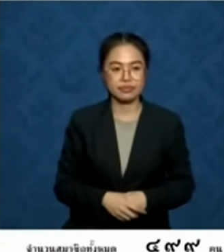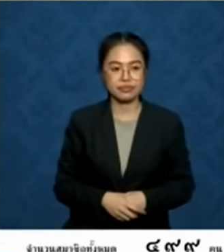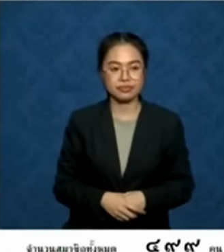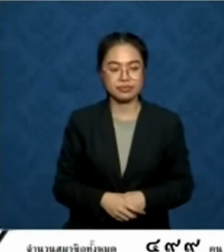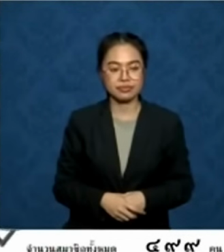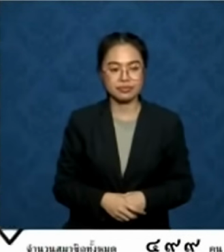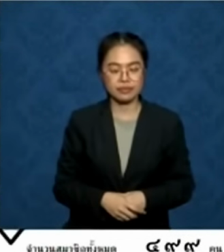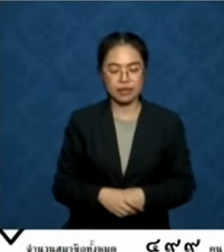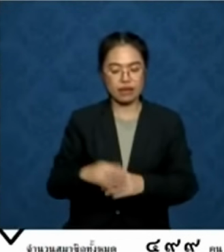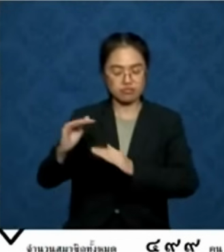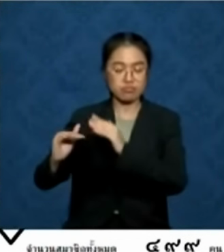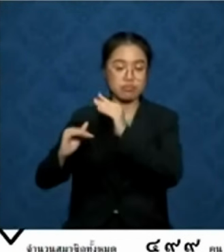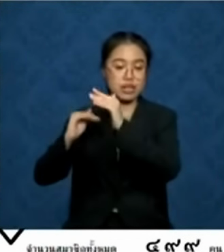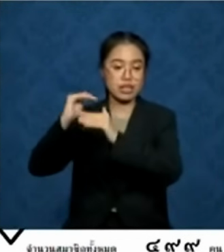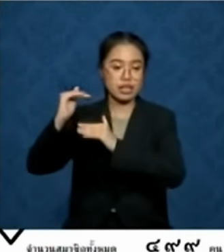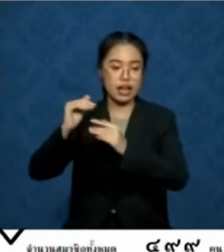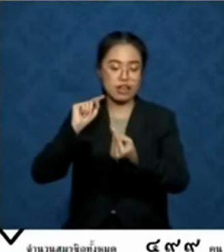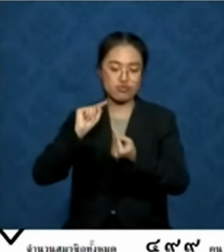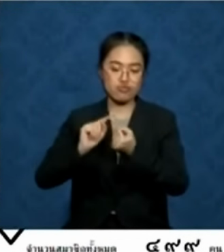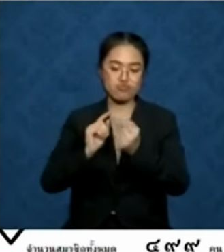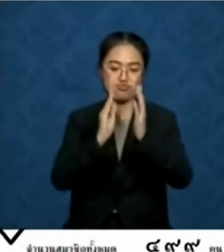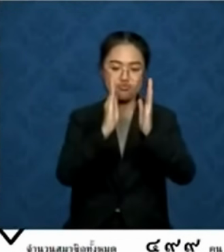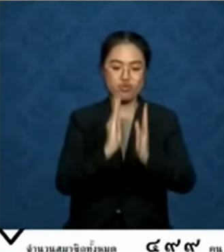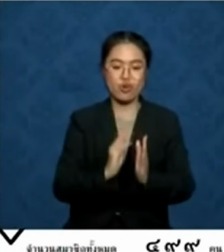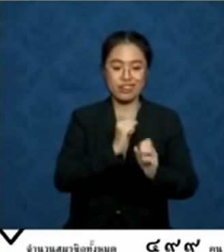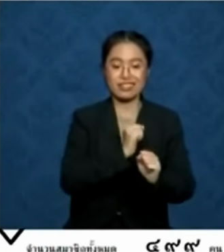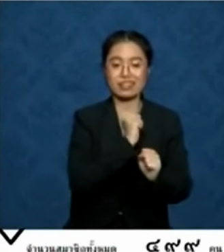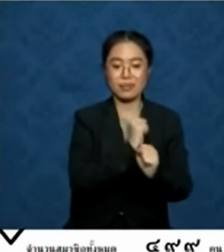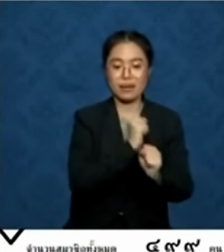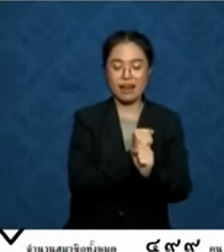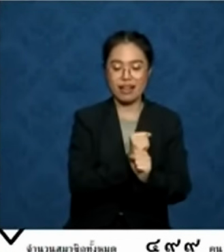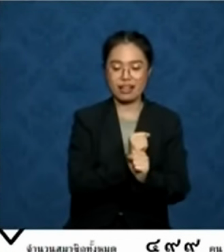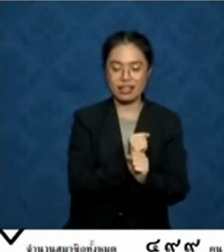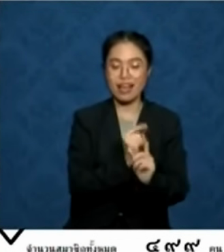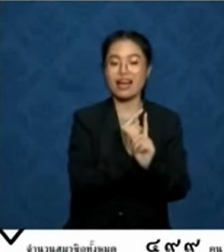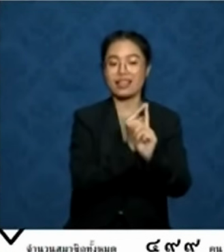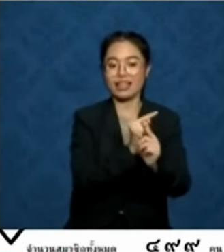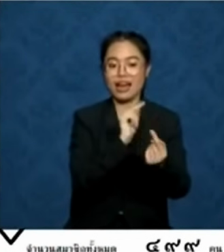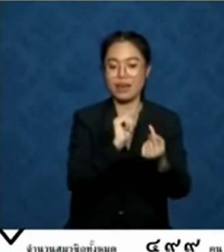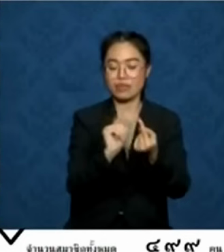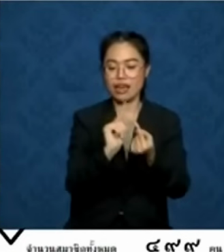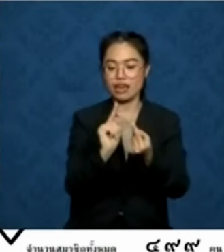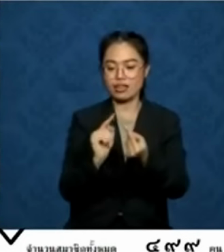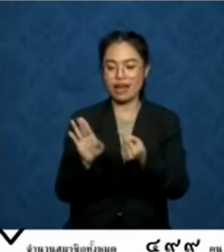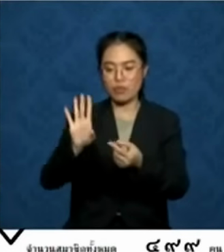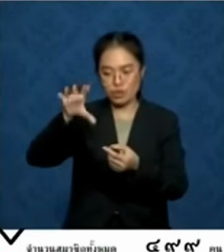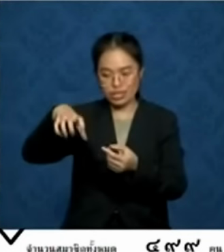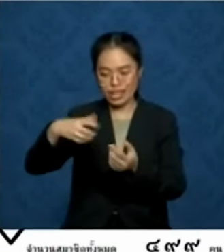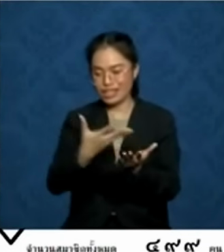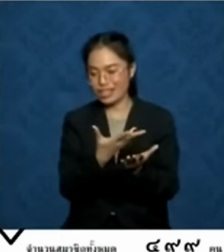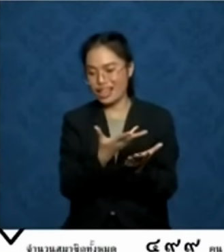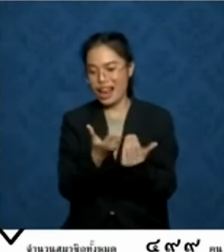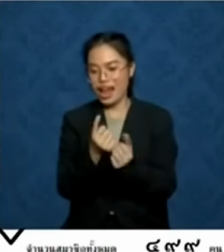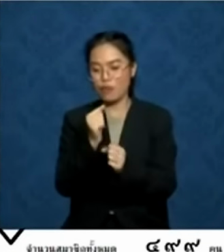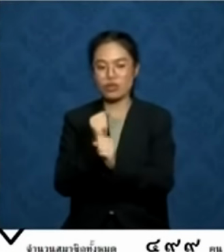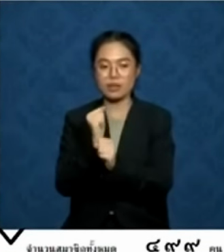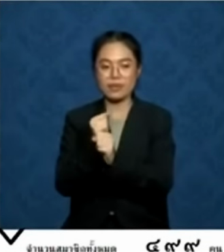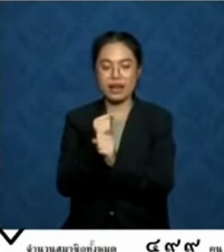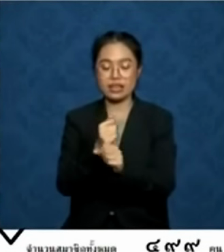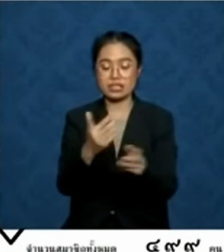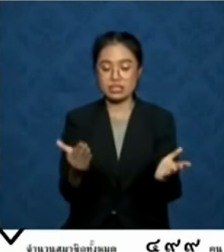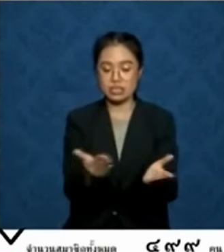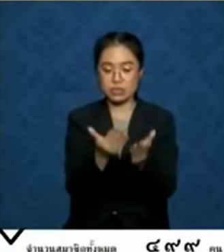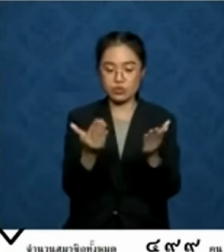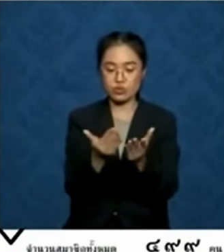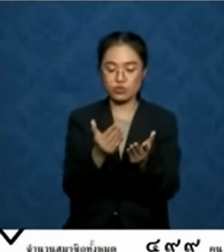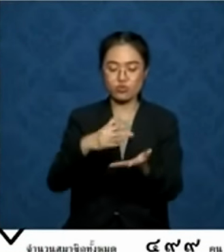พัฒนาศักยภาพวัยแรงงานให้สอดคล้องกับความต้องการของตลาดแรงงานตลอดจนสนับสนุนให้สถาบันการศึกษา